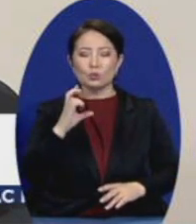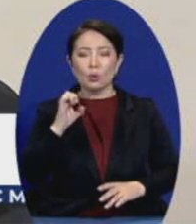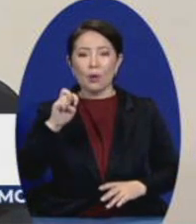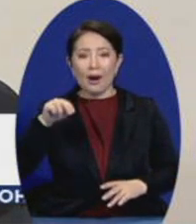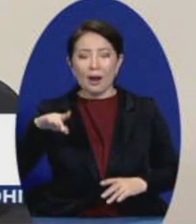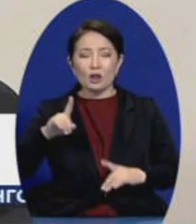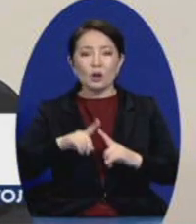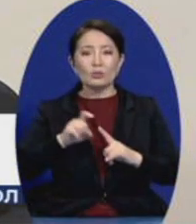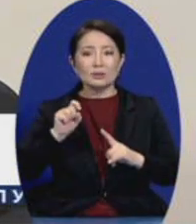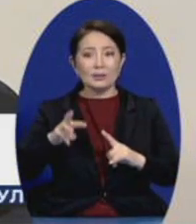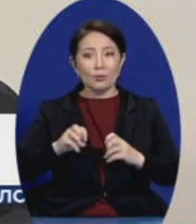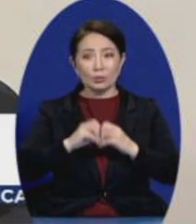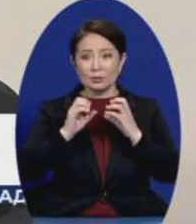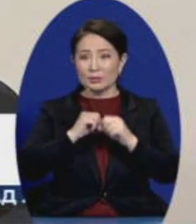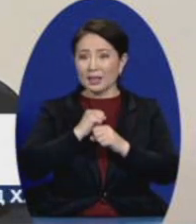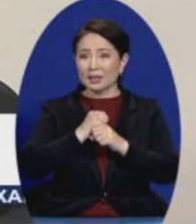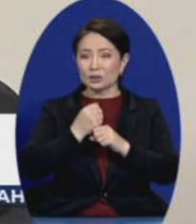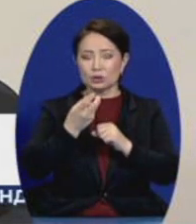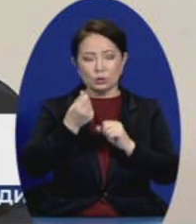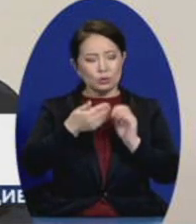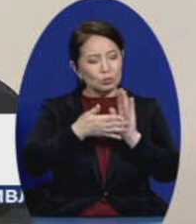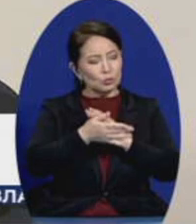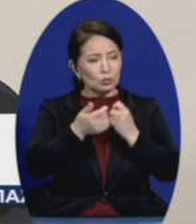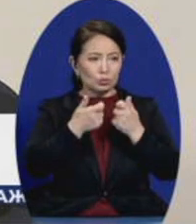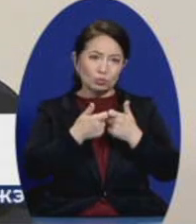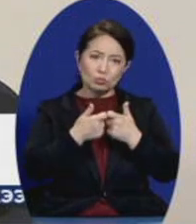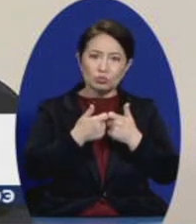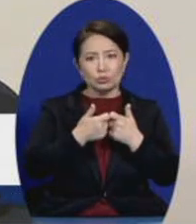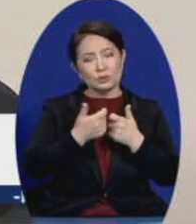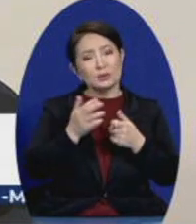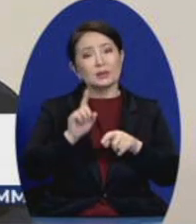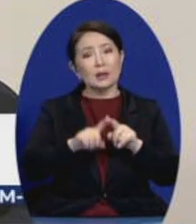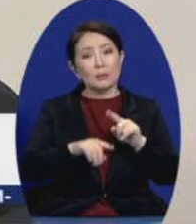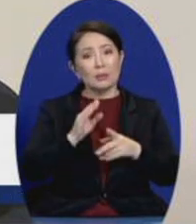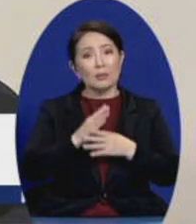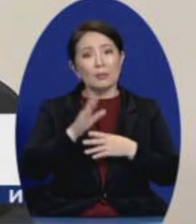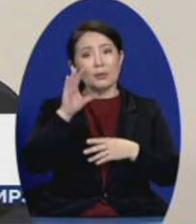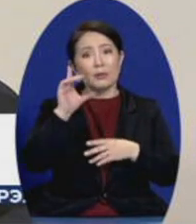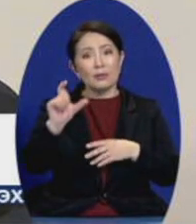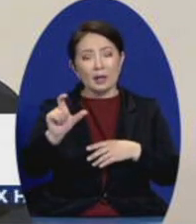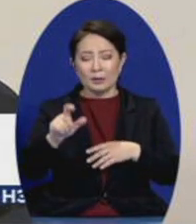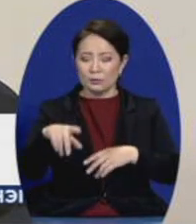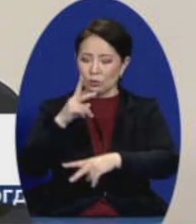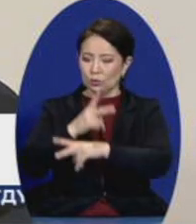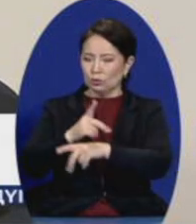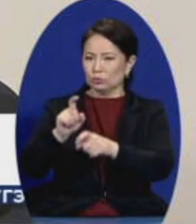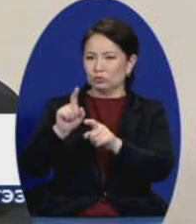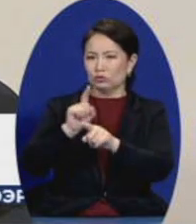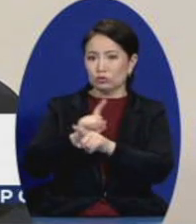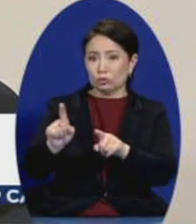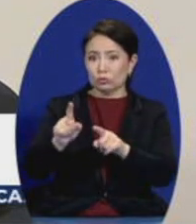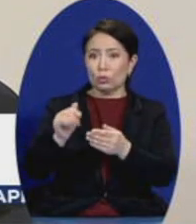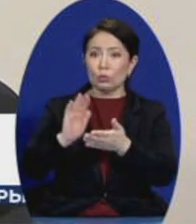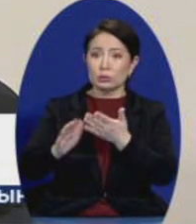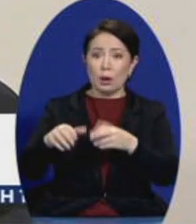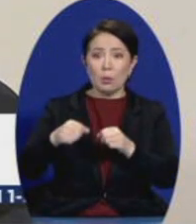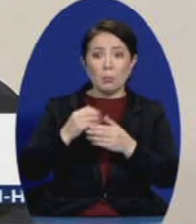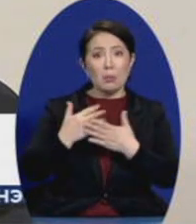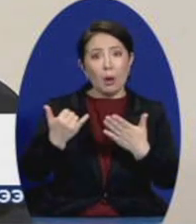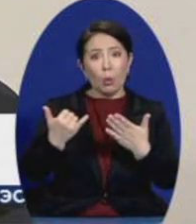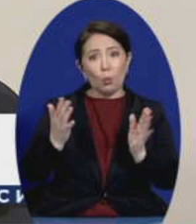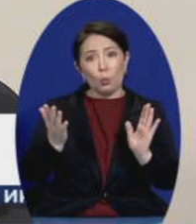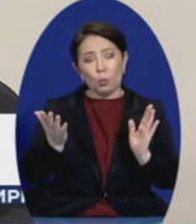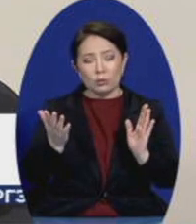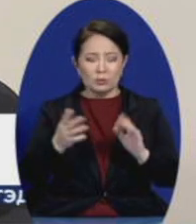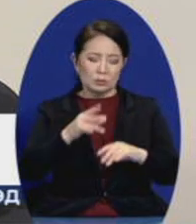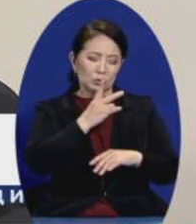ажил одоо төсөв төртөктөө ямар хөө байна? За хууль зөрчсөн одоо худалдаа авалтууд гэрээ хэлцлүүд байна уу? Одоо энэ ярьж байгаа нүүрснийх